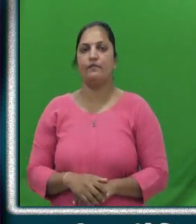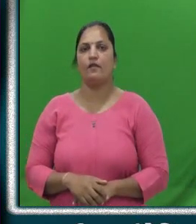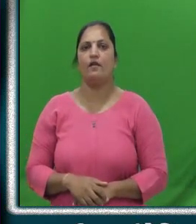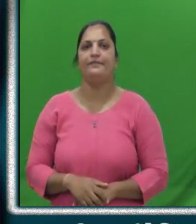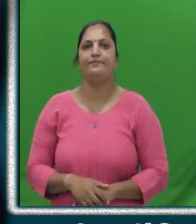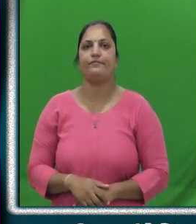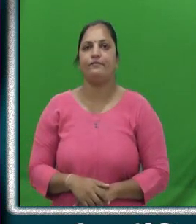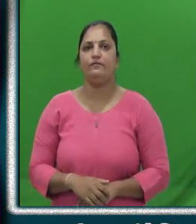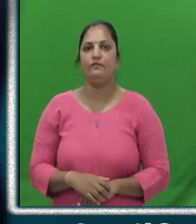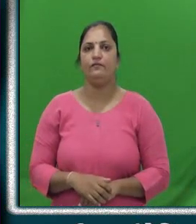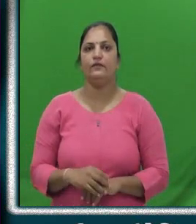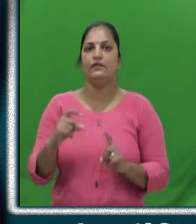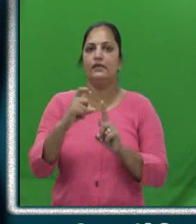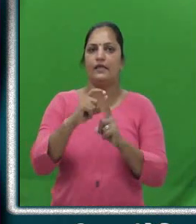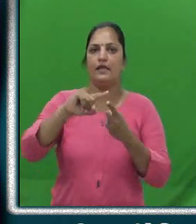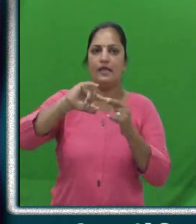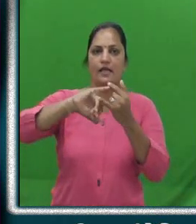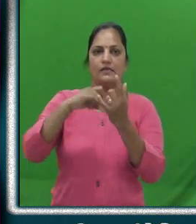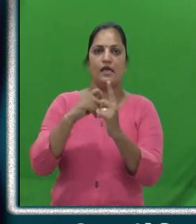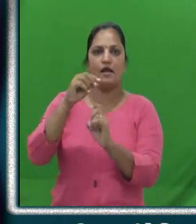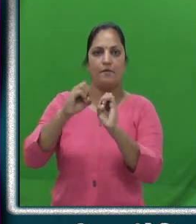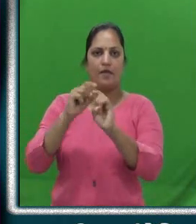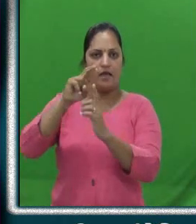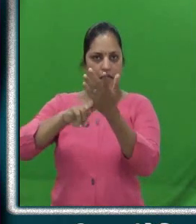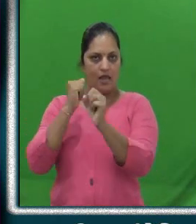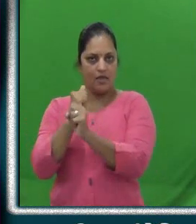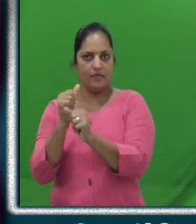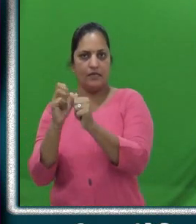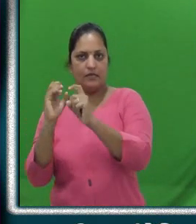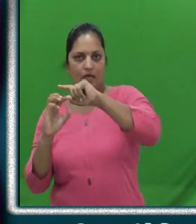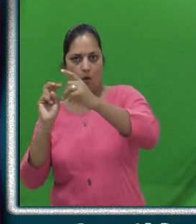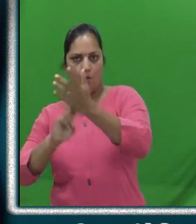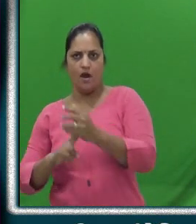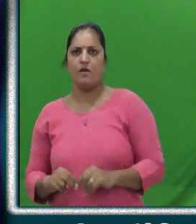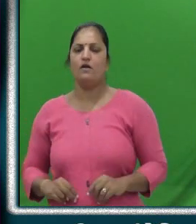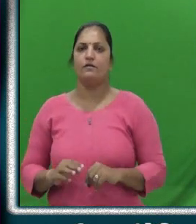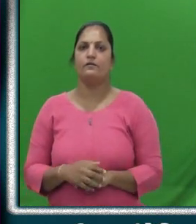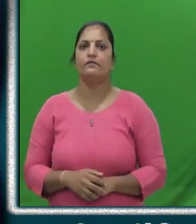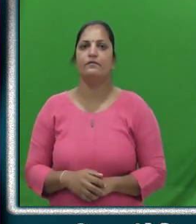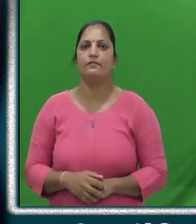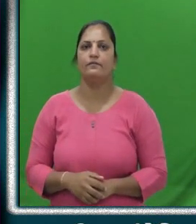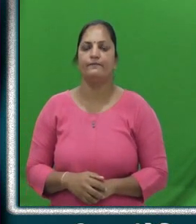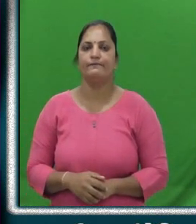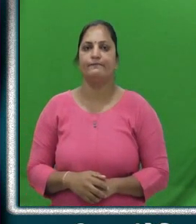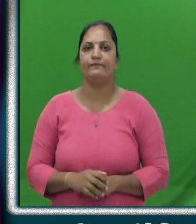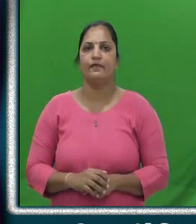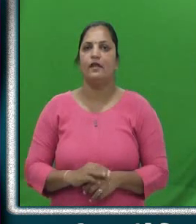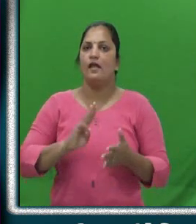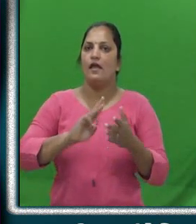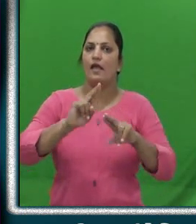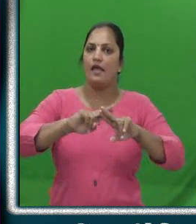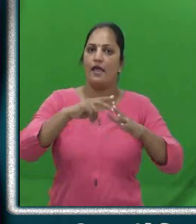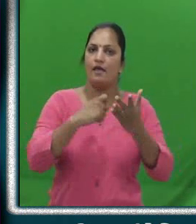છે ડિસ્ક્રાઇબિંગ એક્શન. શું નામ છે? ડિસ્ક્રાઇબિંગ એક્શન. ફ્રીક્વન્સી એન્ડ